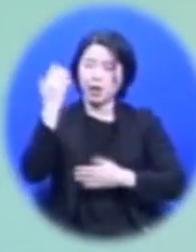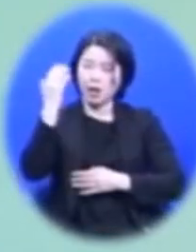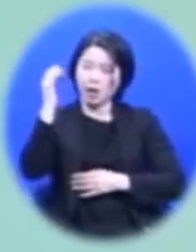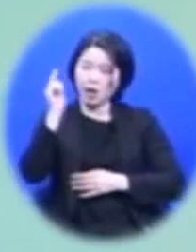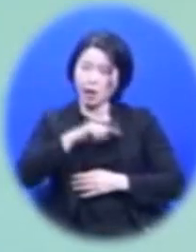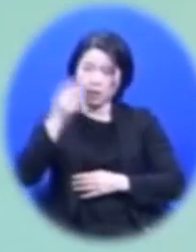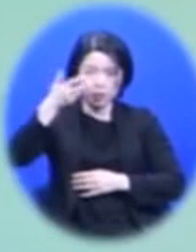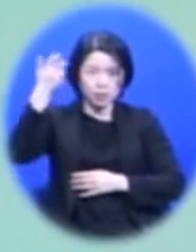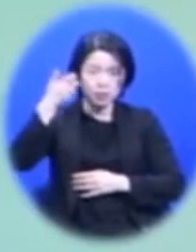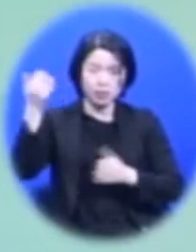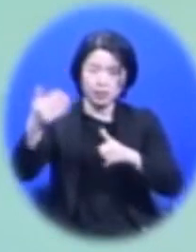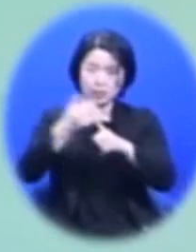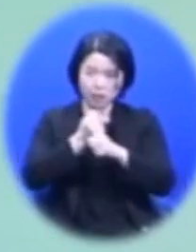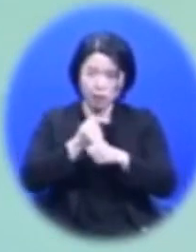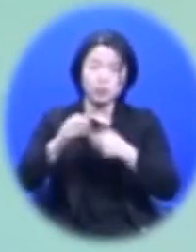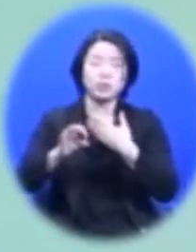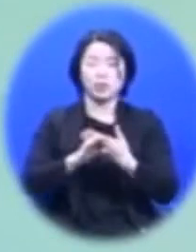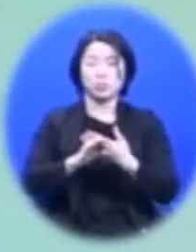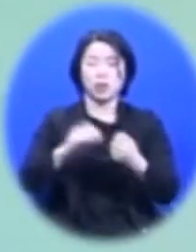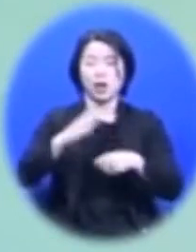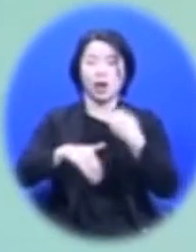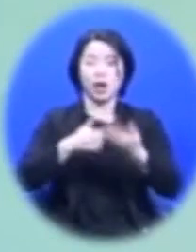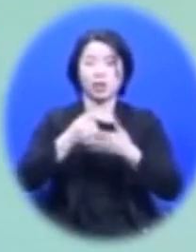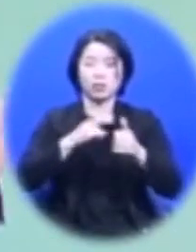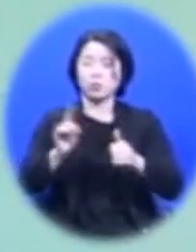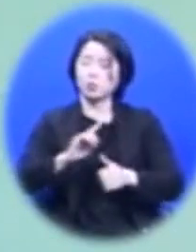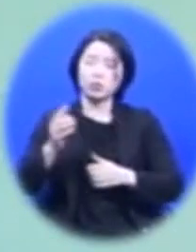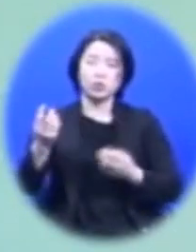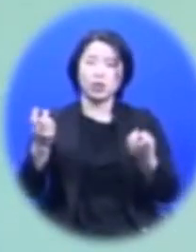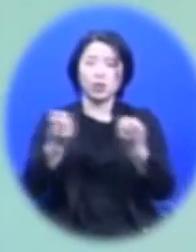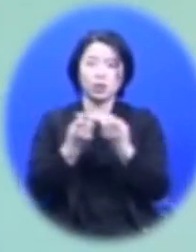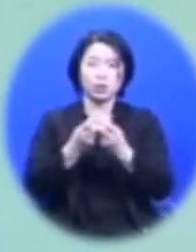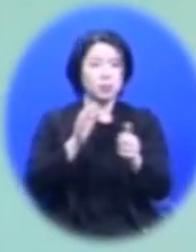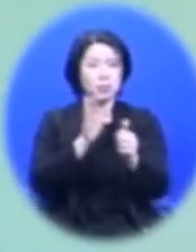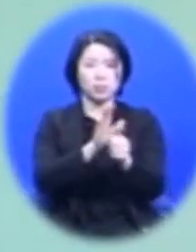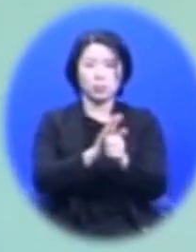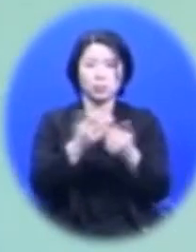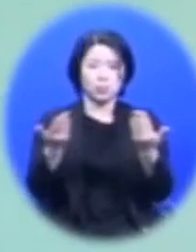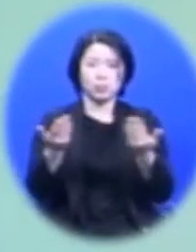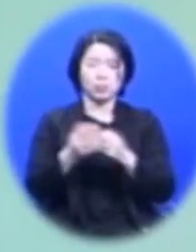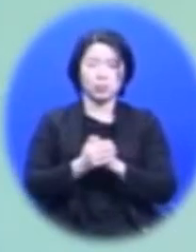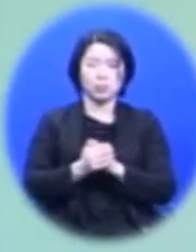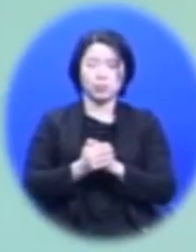사람은 하나님께서 어떻게 도와주실 수가 없는 거죠.